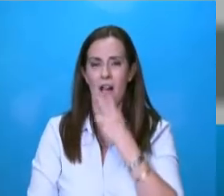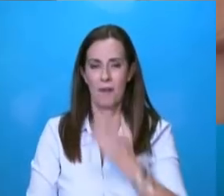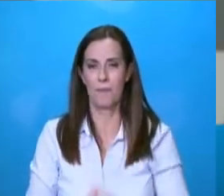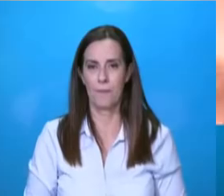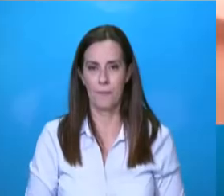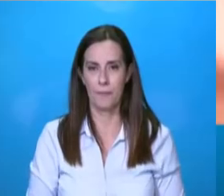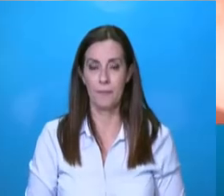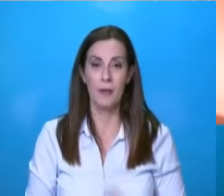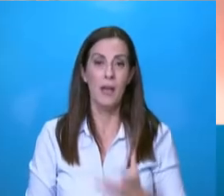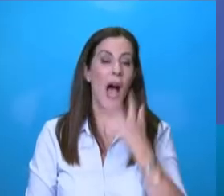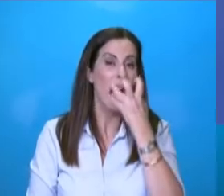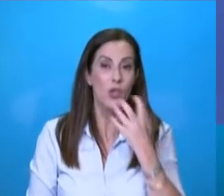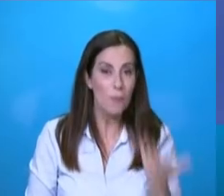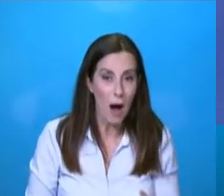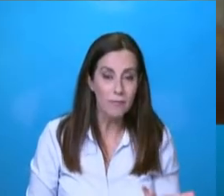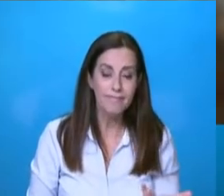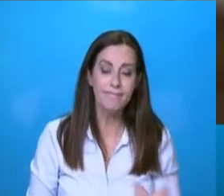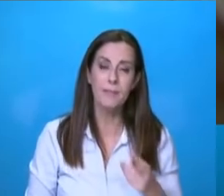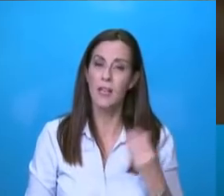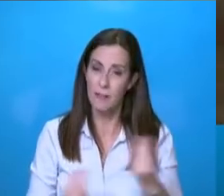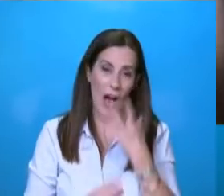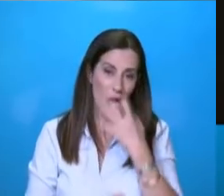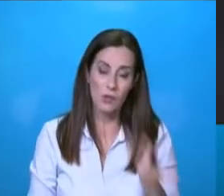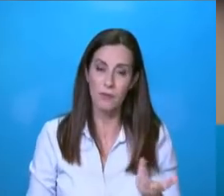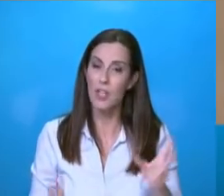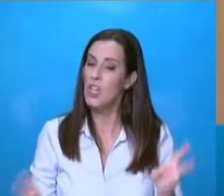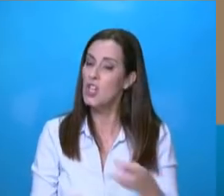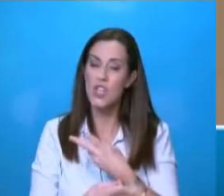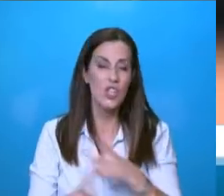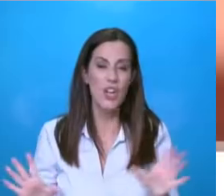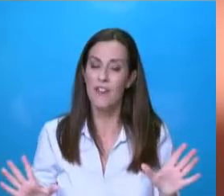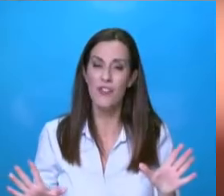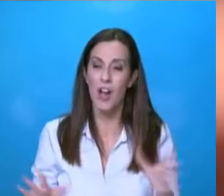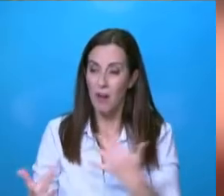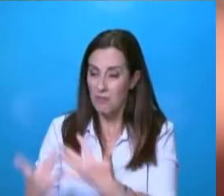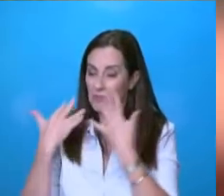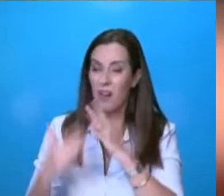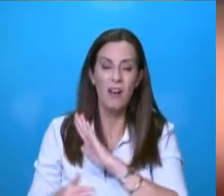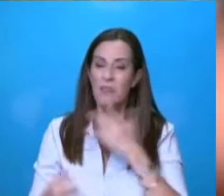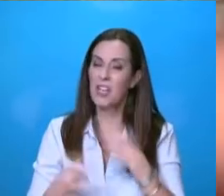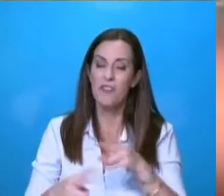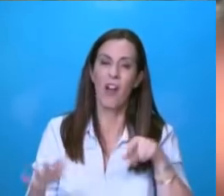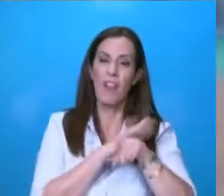מה שלצערנו מוביל למסקנה העגומה, שאי אפשר לברוח מהעישון הסביבתי.